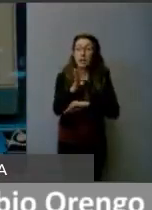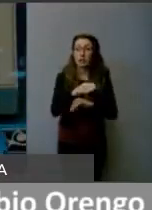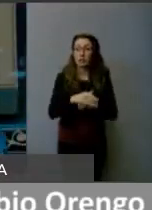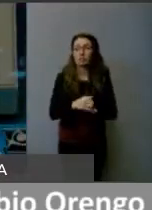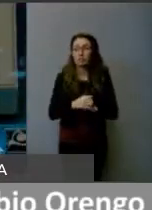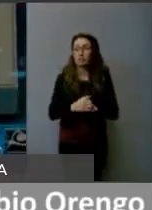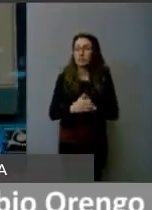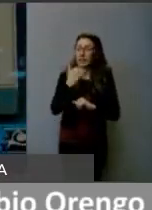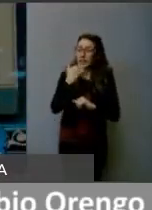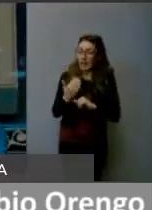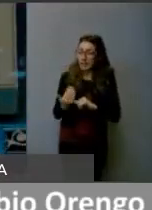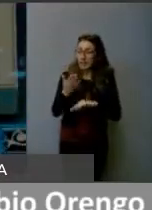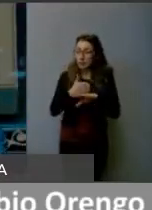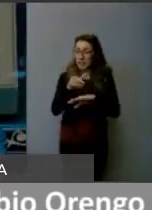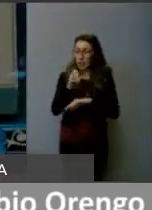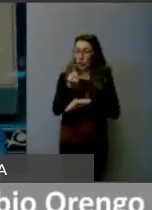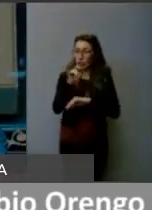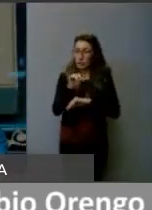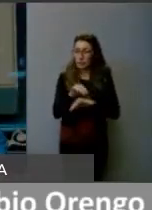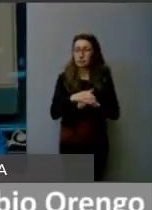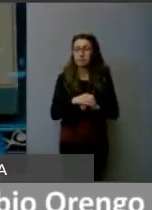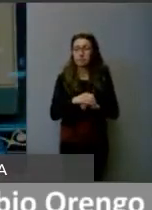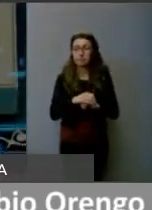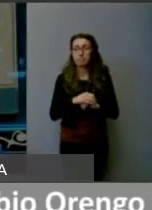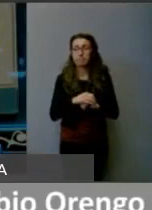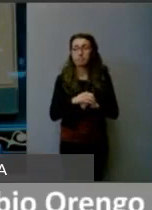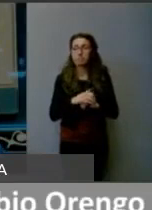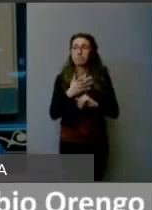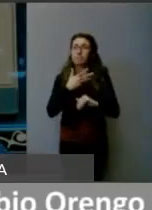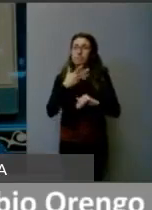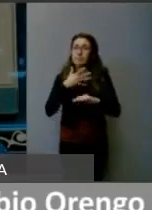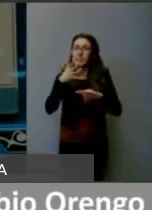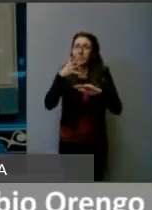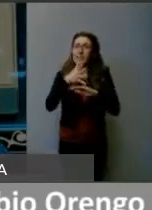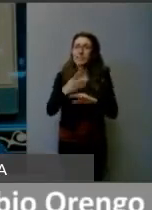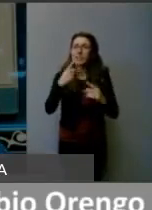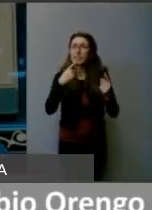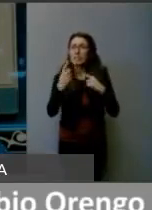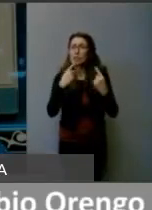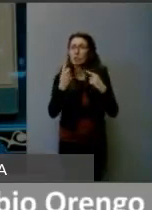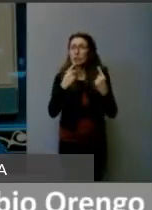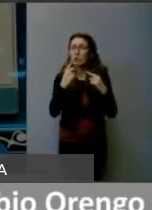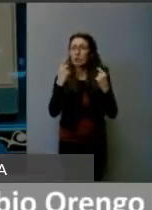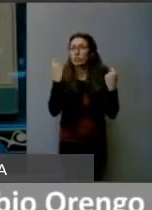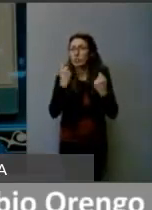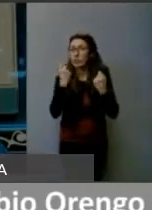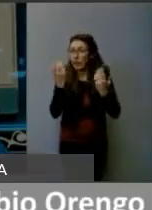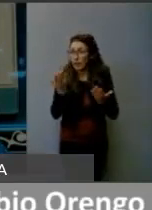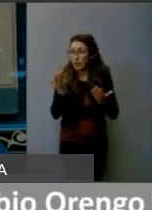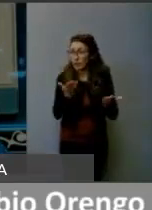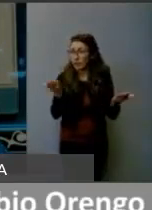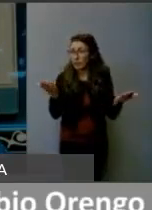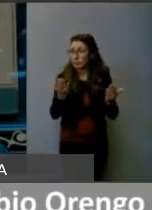Grazie consigliera Lodi. Ci sono interventi in discussione generale, colleghi?